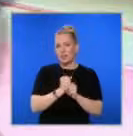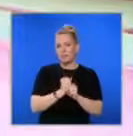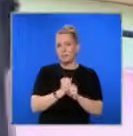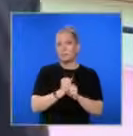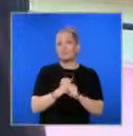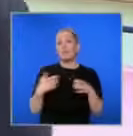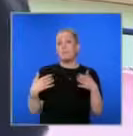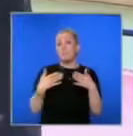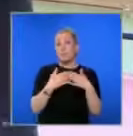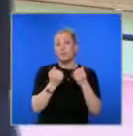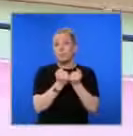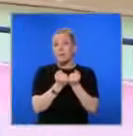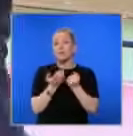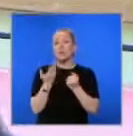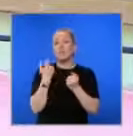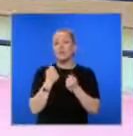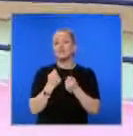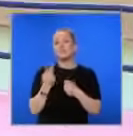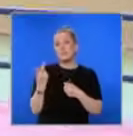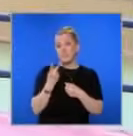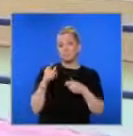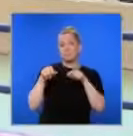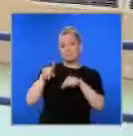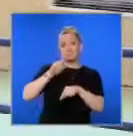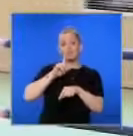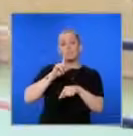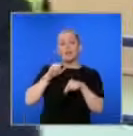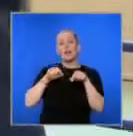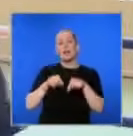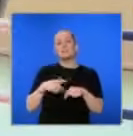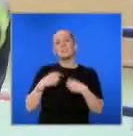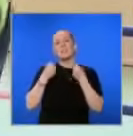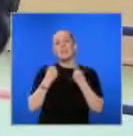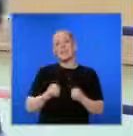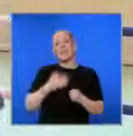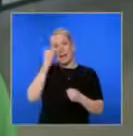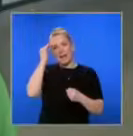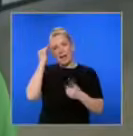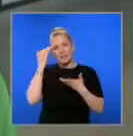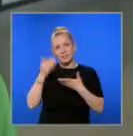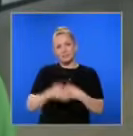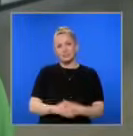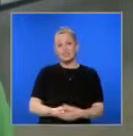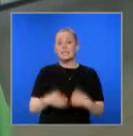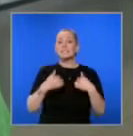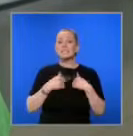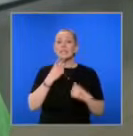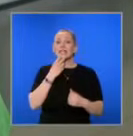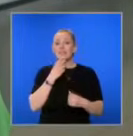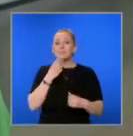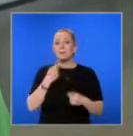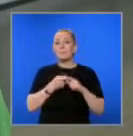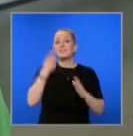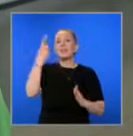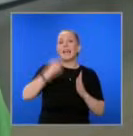Радослав Росанов, който излезе на четвъртфинал, въпреки тежката си аркада, заради която в последствие срещата беше спряна. За нас рефера сгреши в